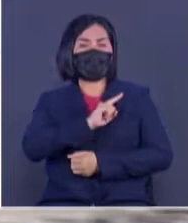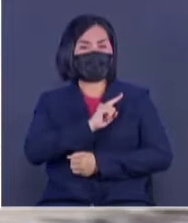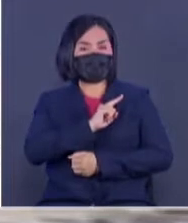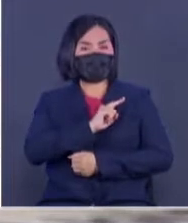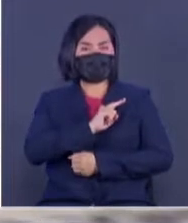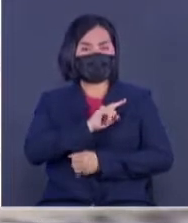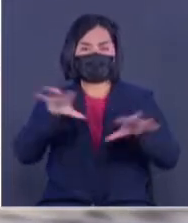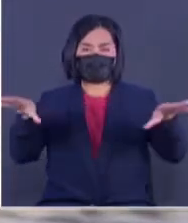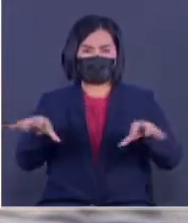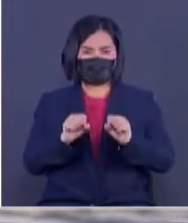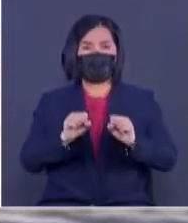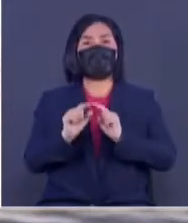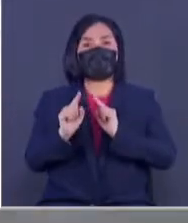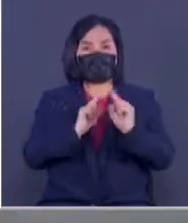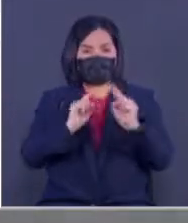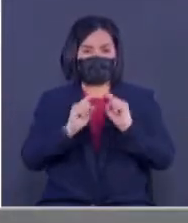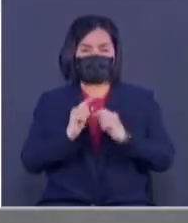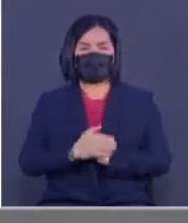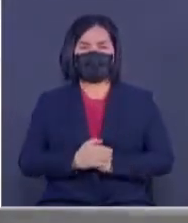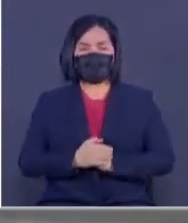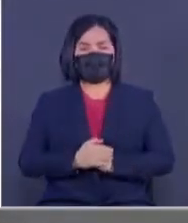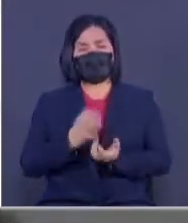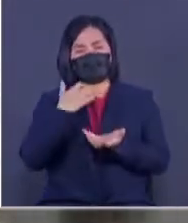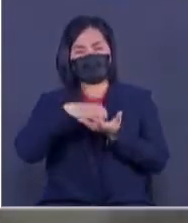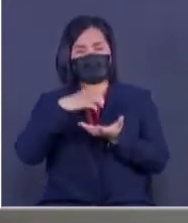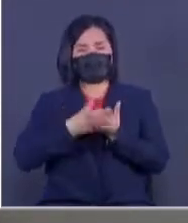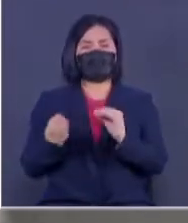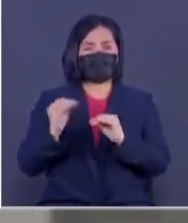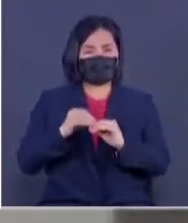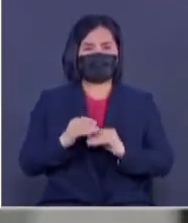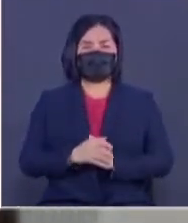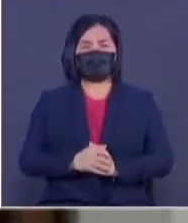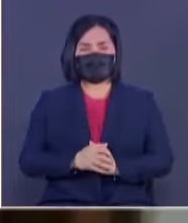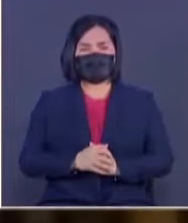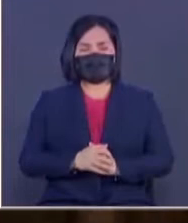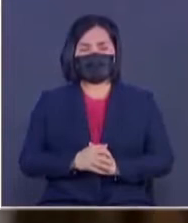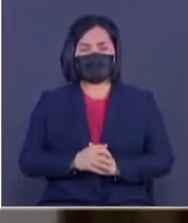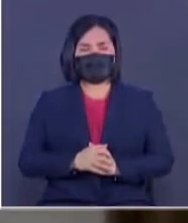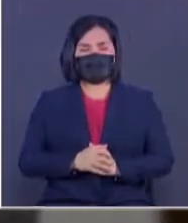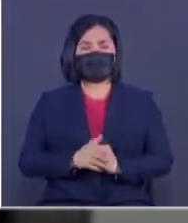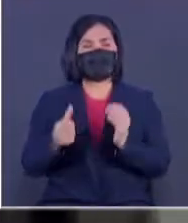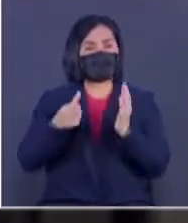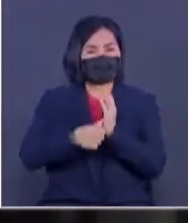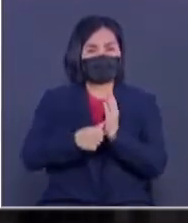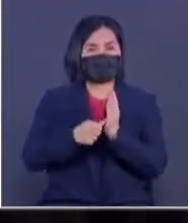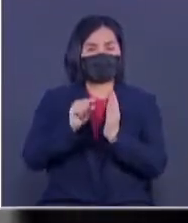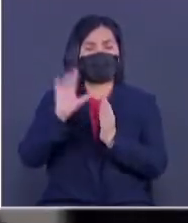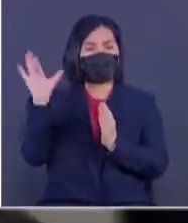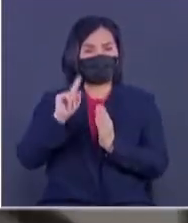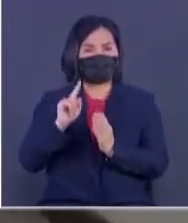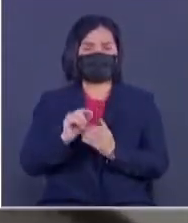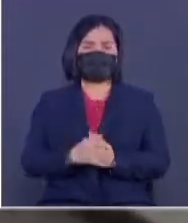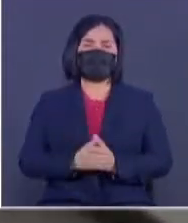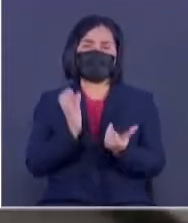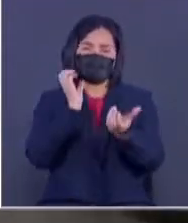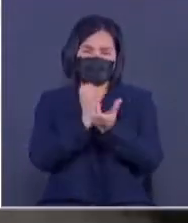งได้เรียกผู้เสียหายเข้าไปเพื่อให้ปากคำเพิ่มเติมซึ่งเบื้องต้นครับก็ทราบว่าหนี้ดังกล่าวเนี่ยมาจากการเล่น